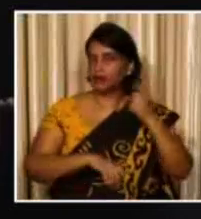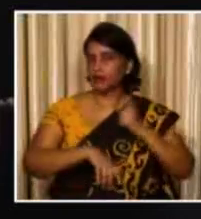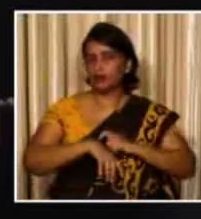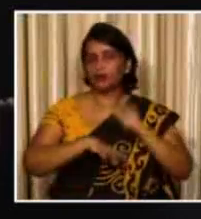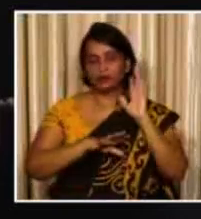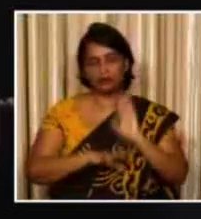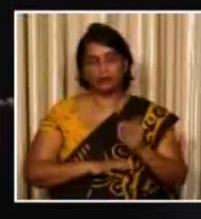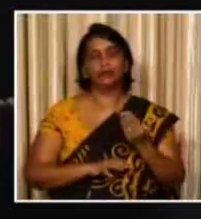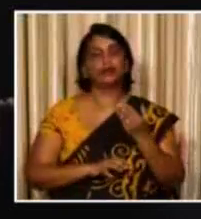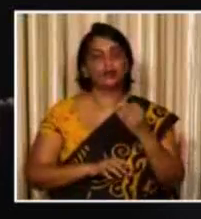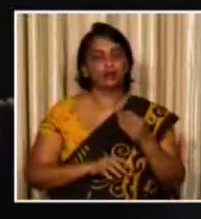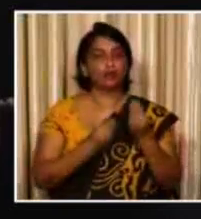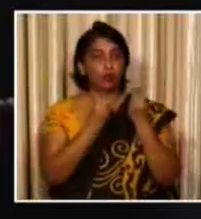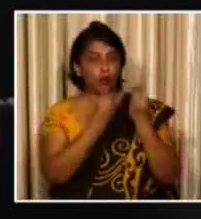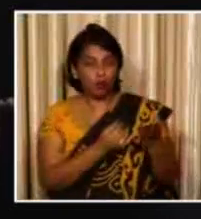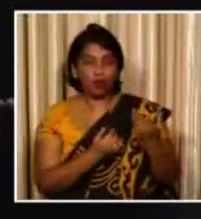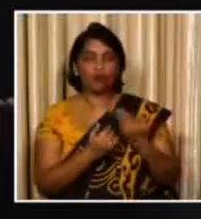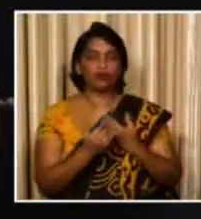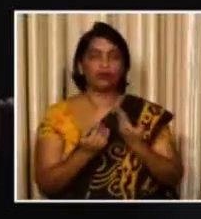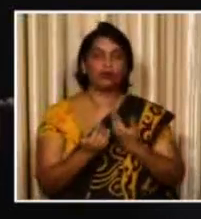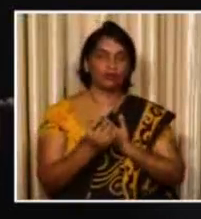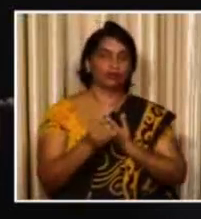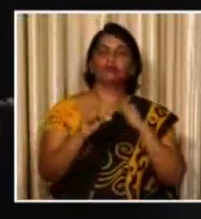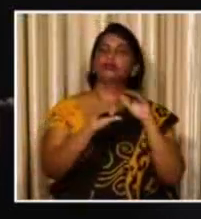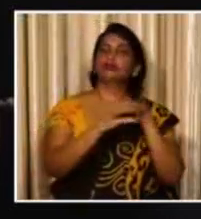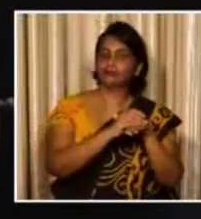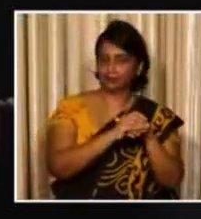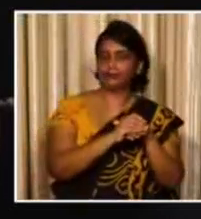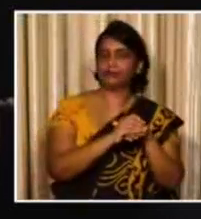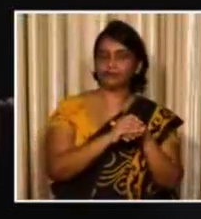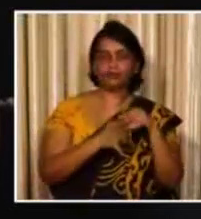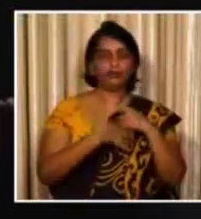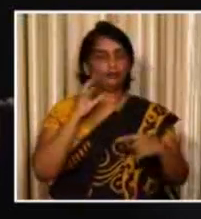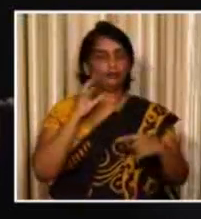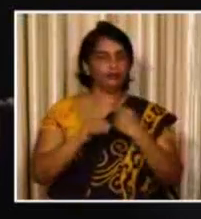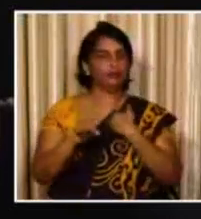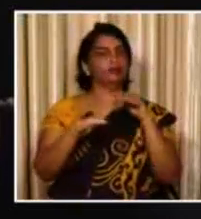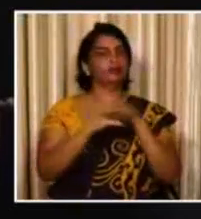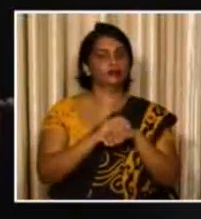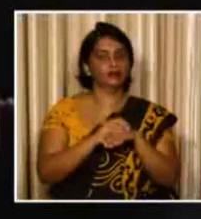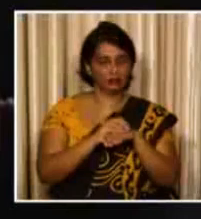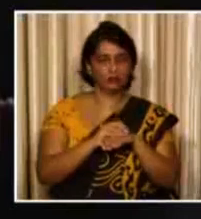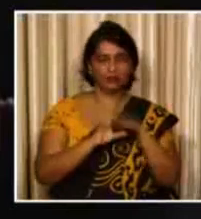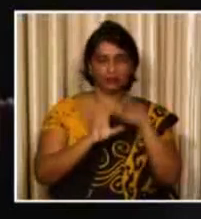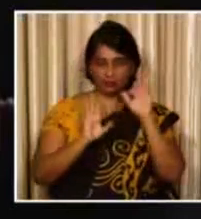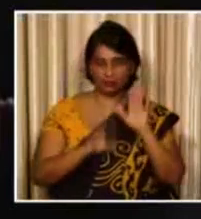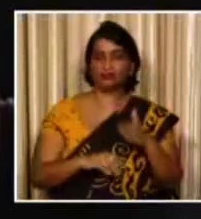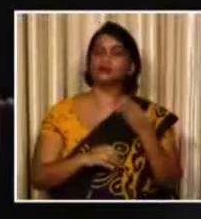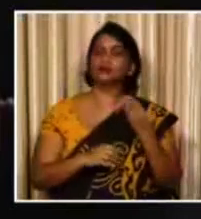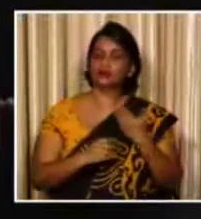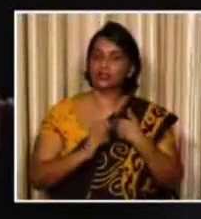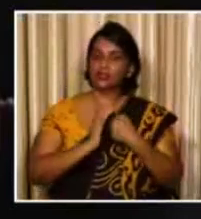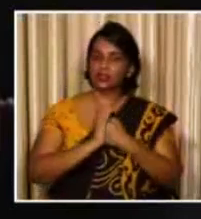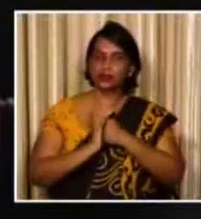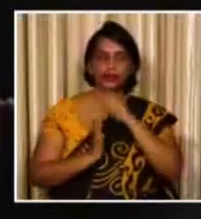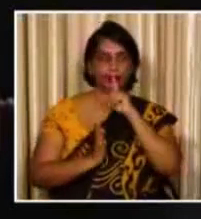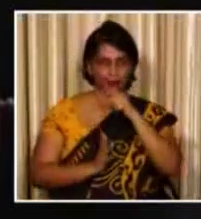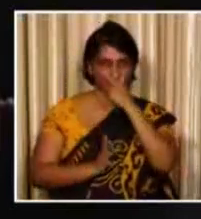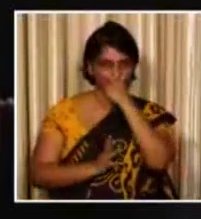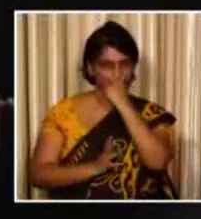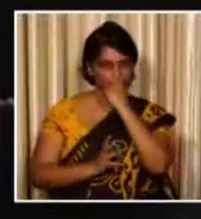ആകാരയട എമ ഹിഡസ പിരവീമട മാഹട ദേശപാലനയട അവതീർണ വീമട സിധു ബവ ഗൗരവേൻ സീപത്